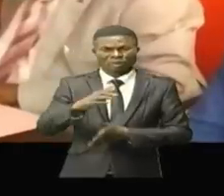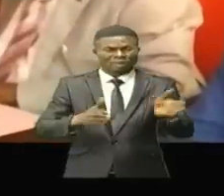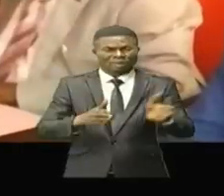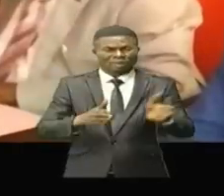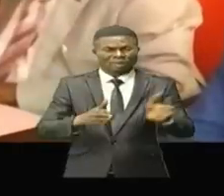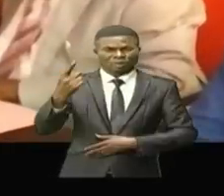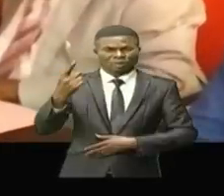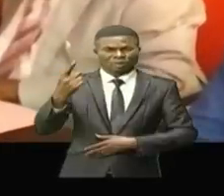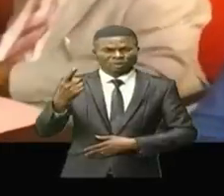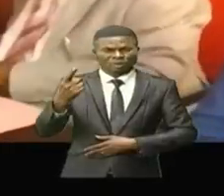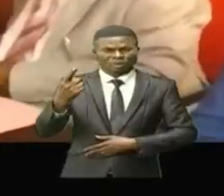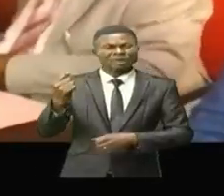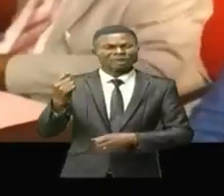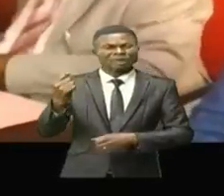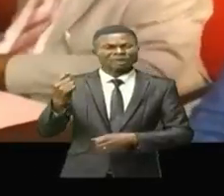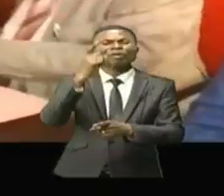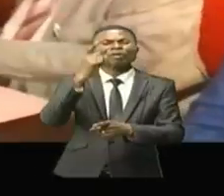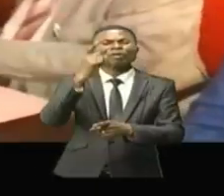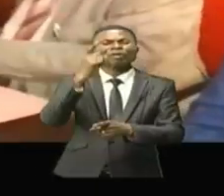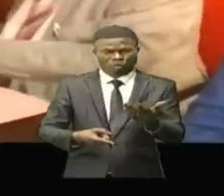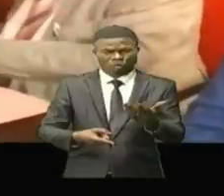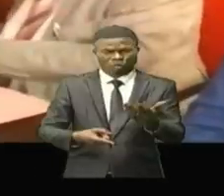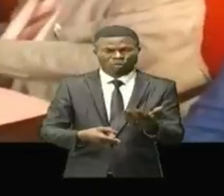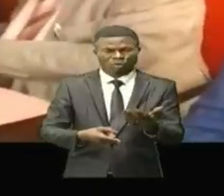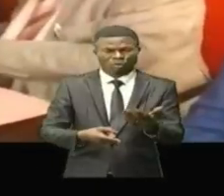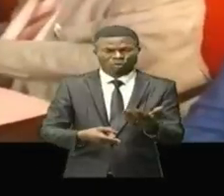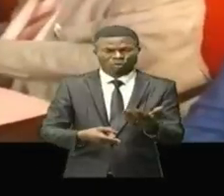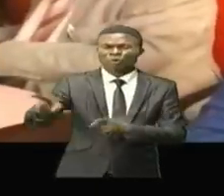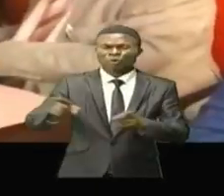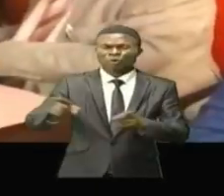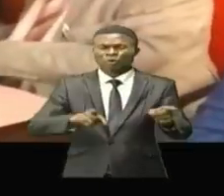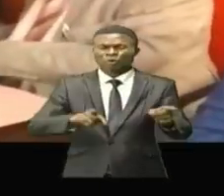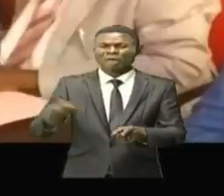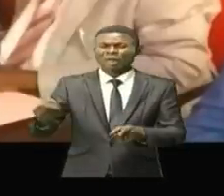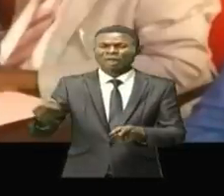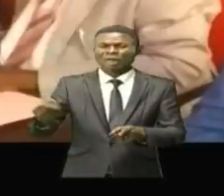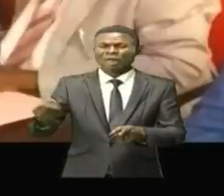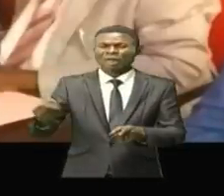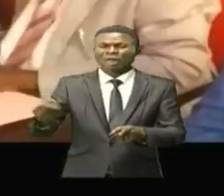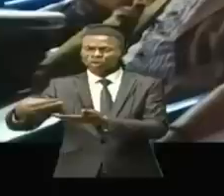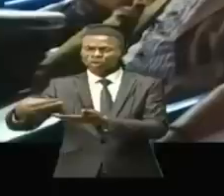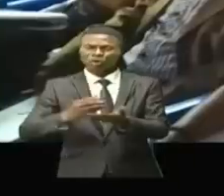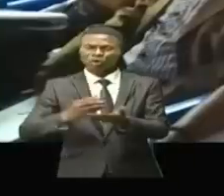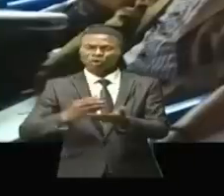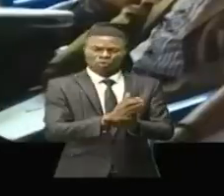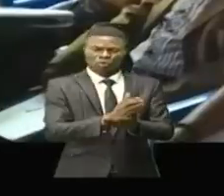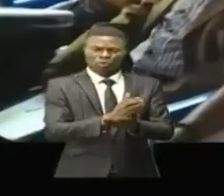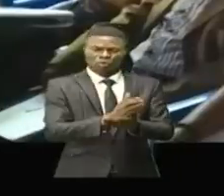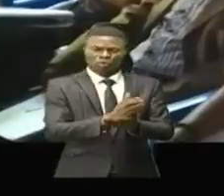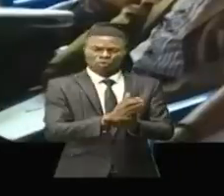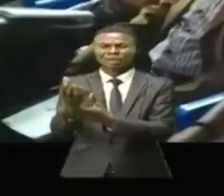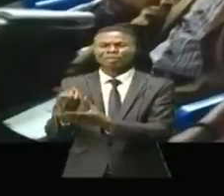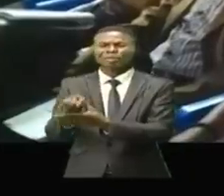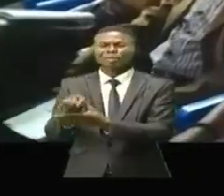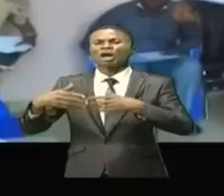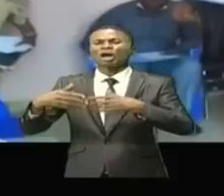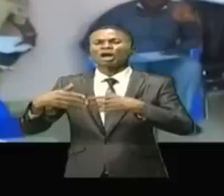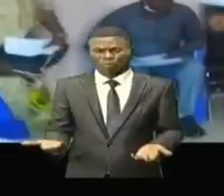a comme rôle d'analyser les entrées et connaître les